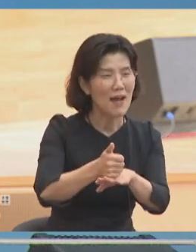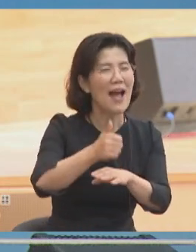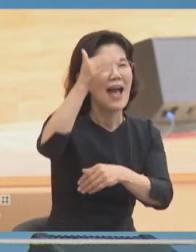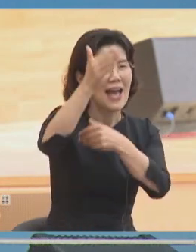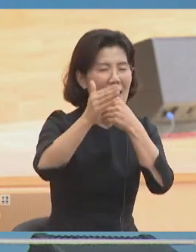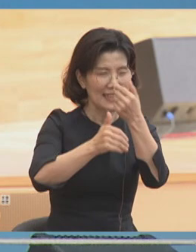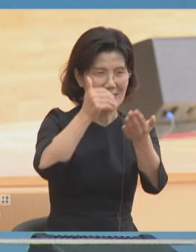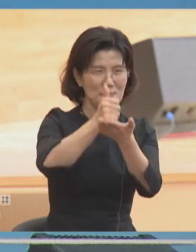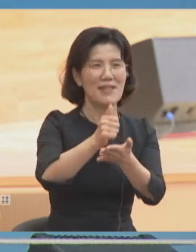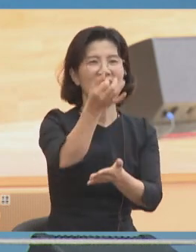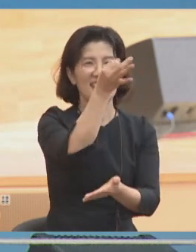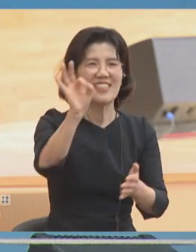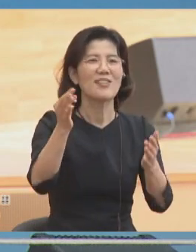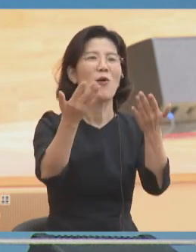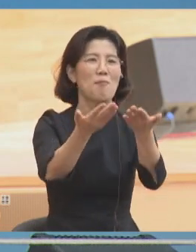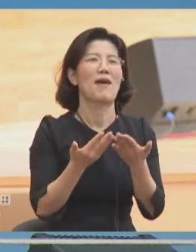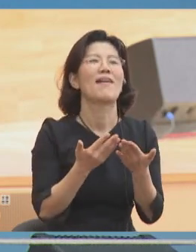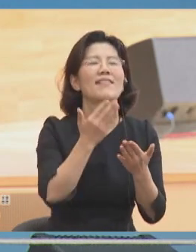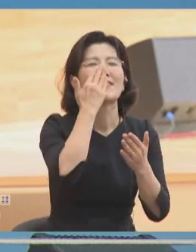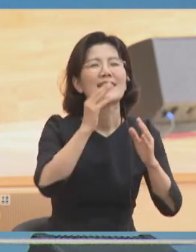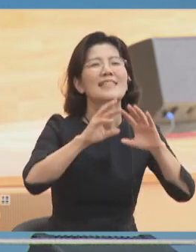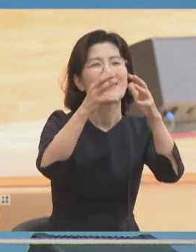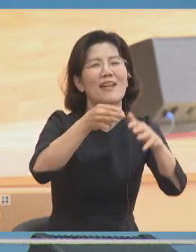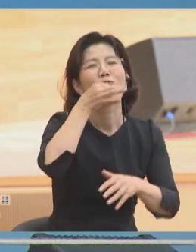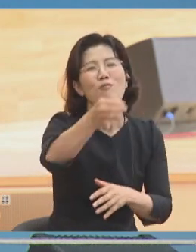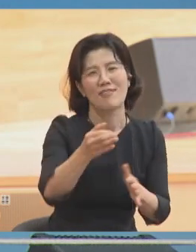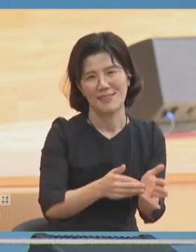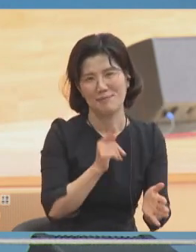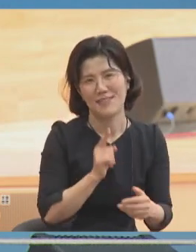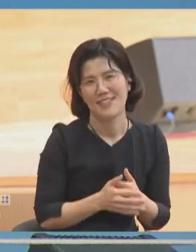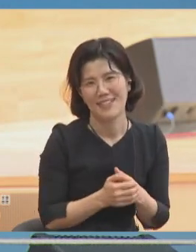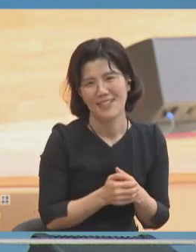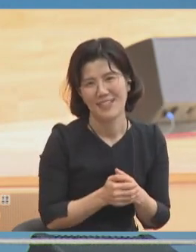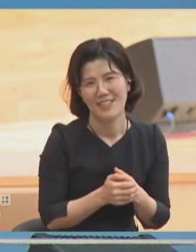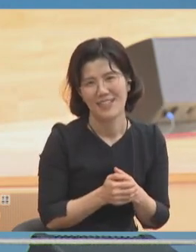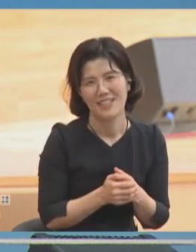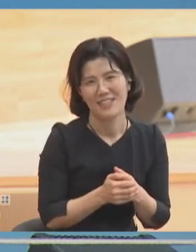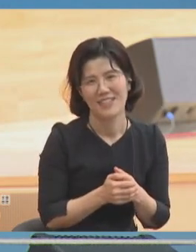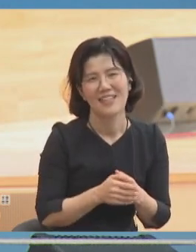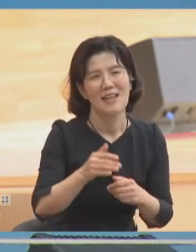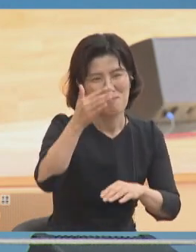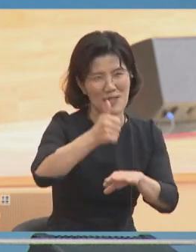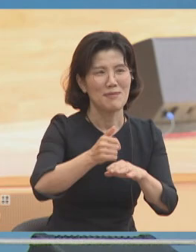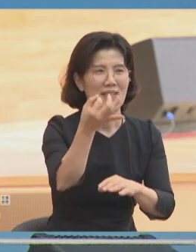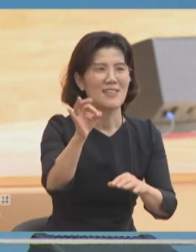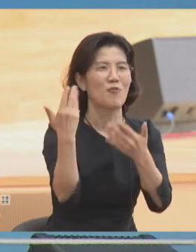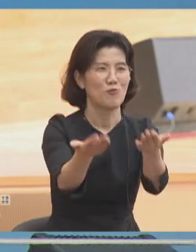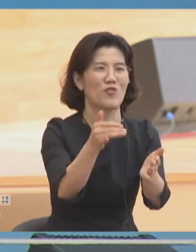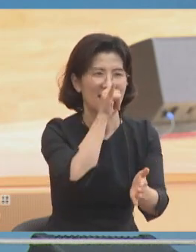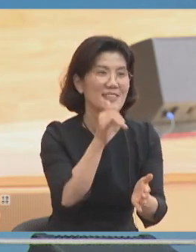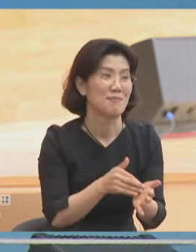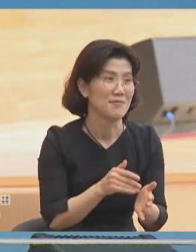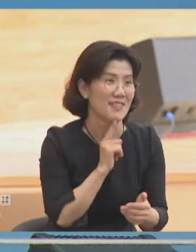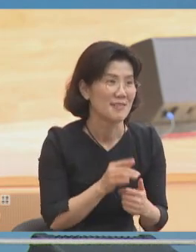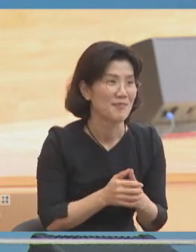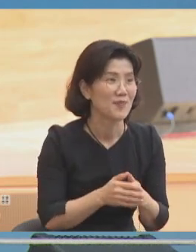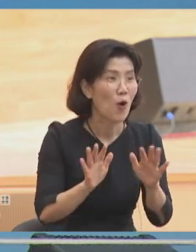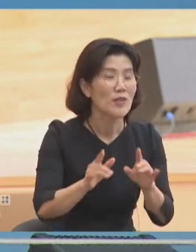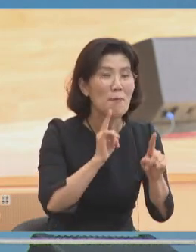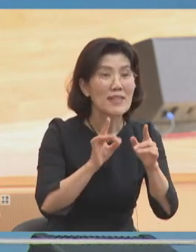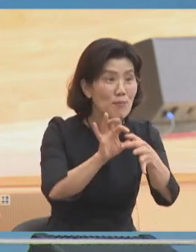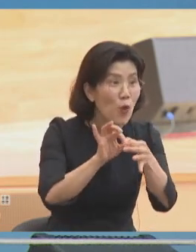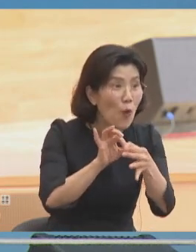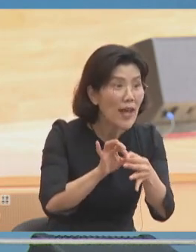인정받은 이스라엘 부르고 그를 인정하시죠 여러분 오늘 말씀을